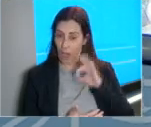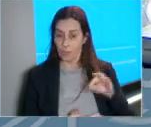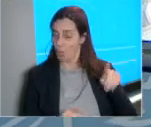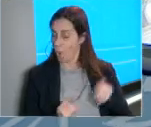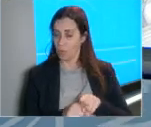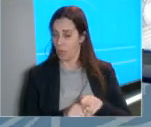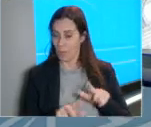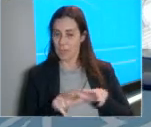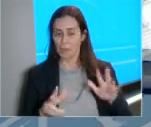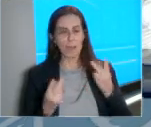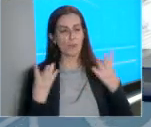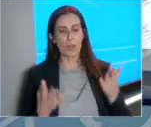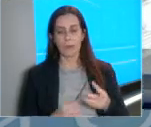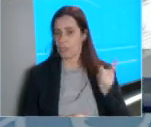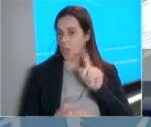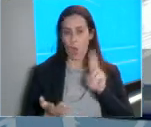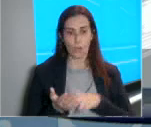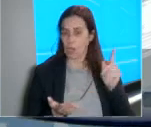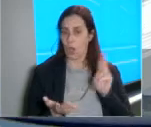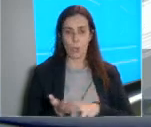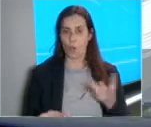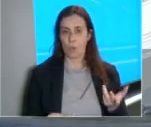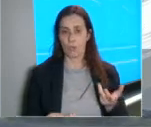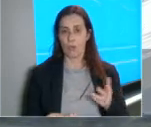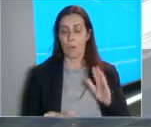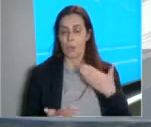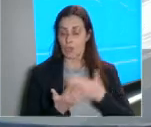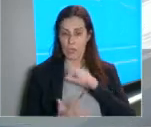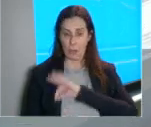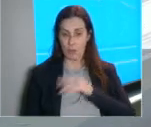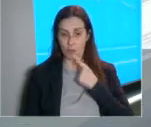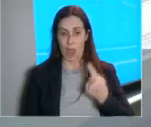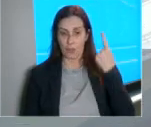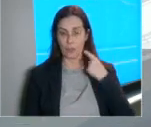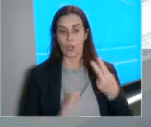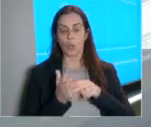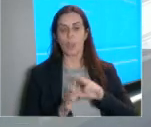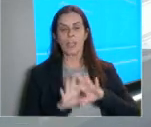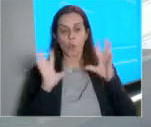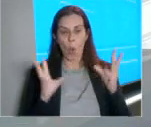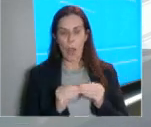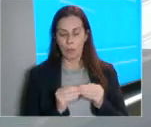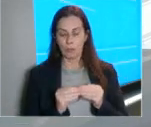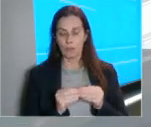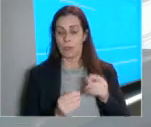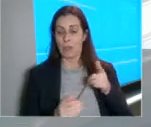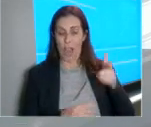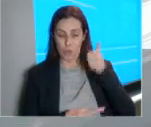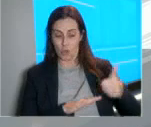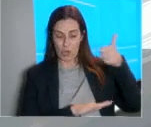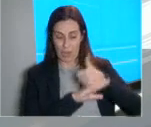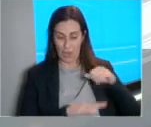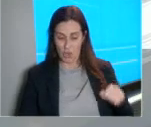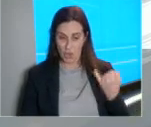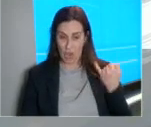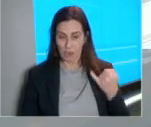את אותה כתובת. אז מה זה משנה? זה לא נכון, זה לא נכון. כי מה שהציע אביגדור ליברמן זה תוכנית כוללת. החיסול של מחבל כזה